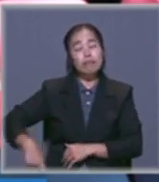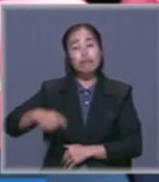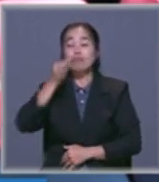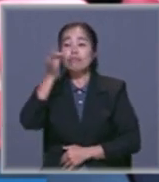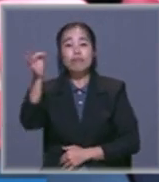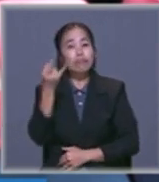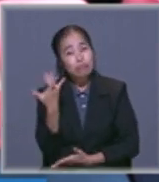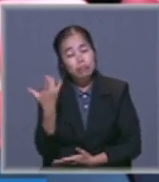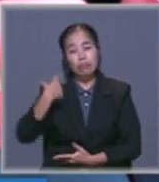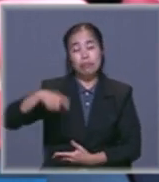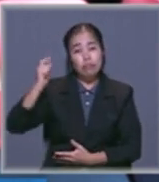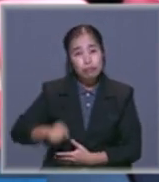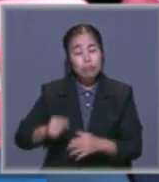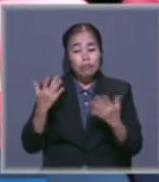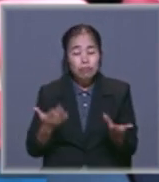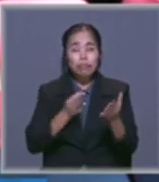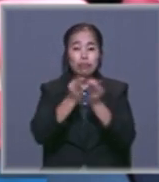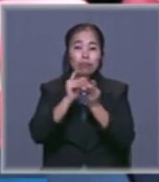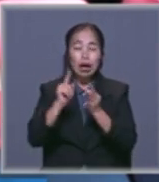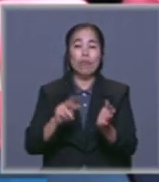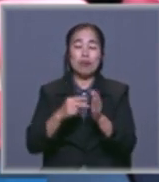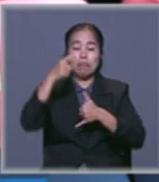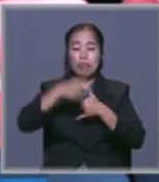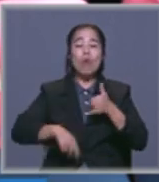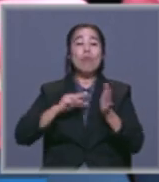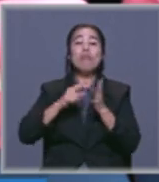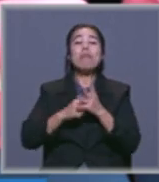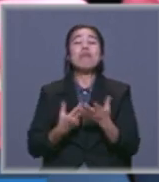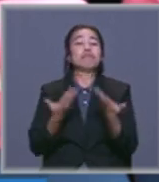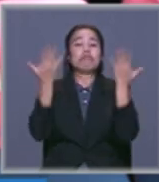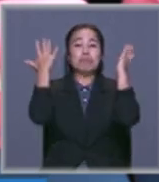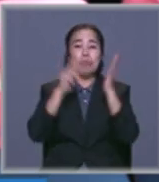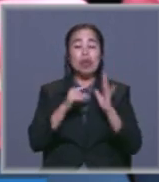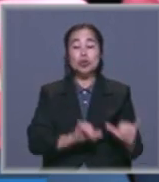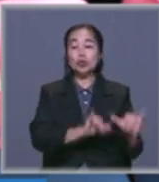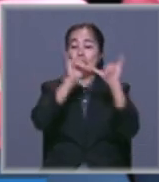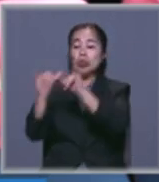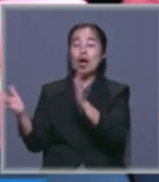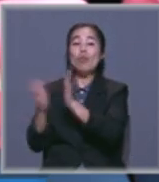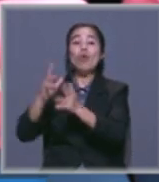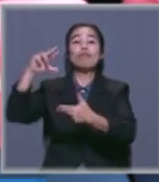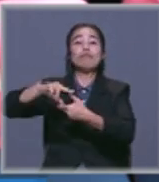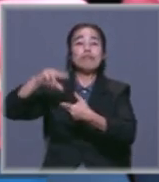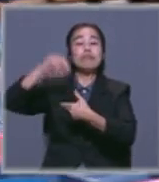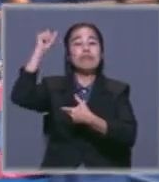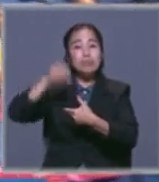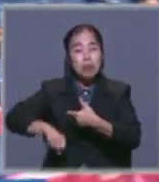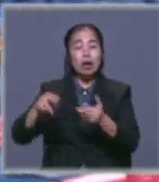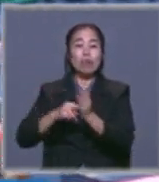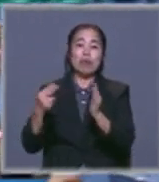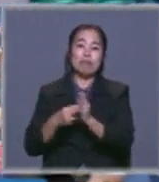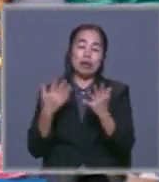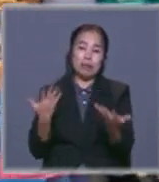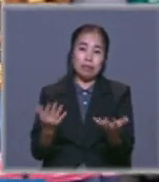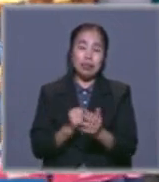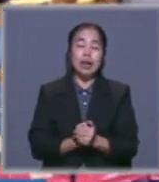ำรวจจะอธิบายอย่างไรก็ตามคนเชื่อว่าคุณแลมโบรอดเพราะว่าย้ายค่ายไปอยู่พรรคพลังประชารัฐเกิดคำว่าโปรย้ายค่ายเกิดขึ้นมาทันที